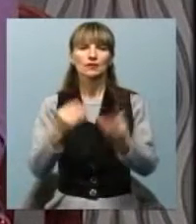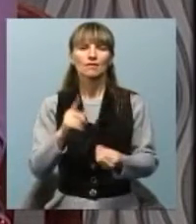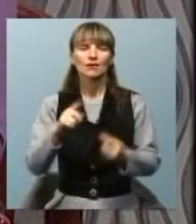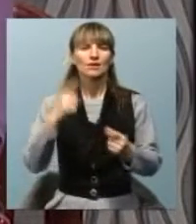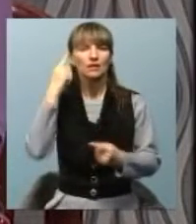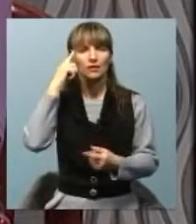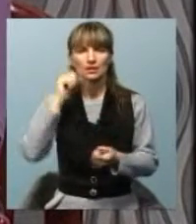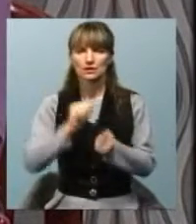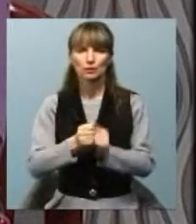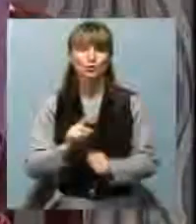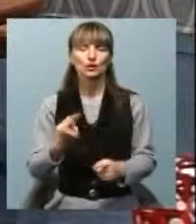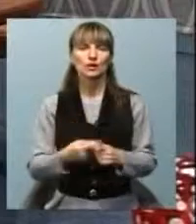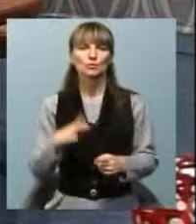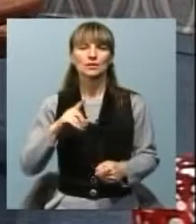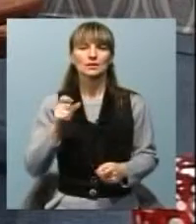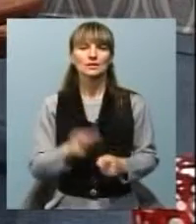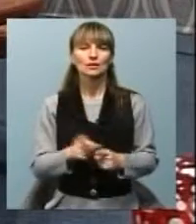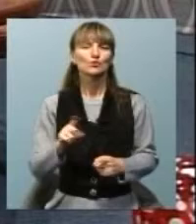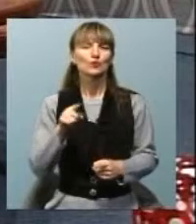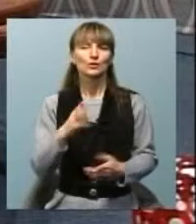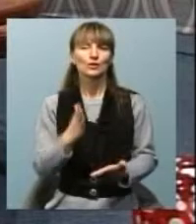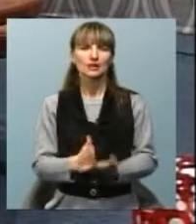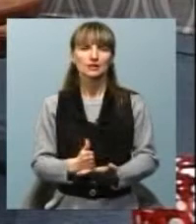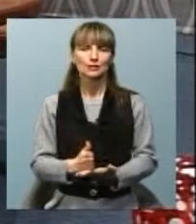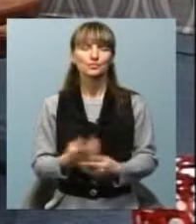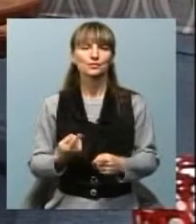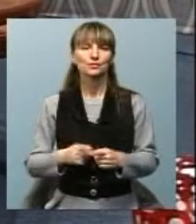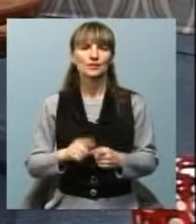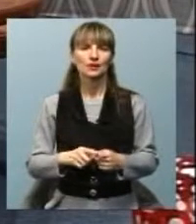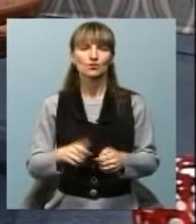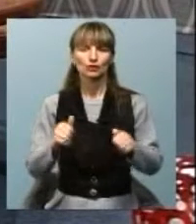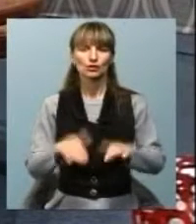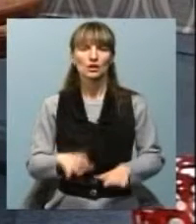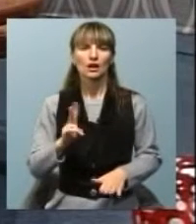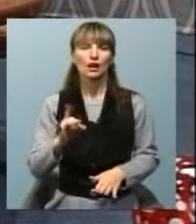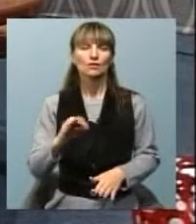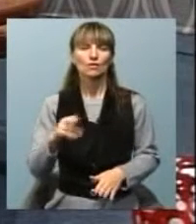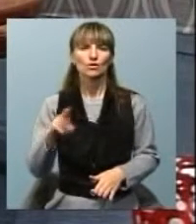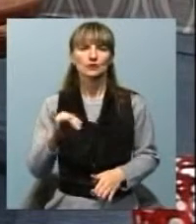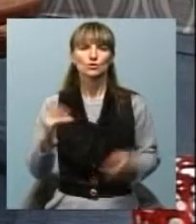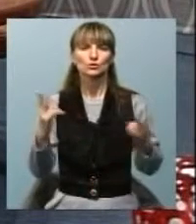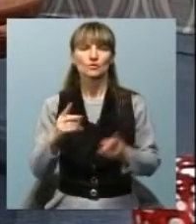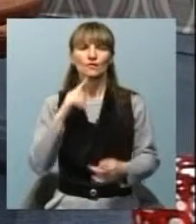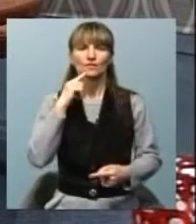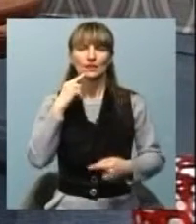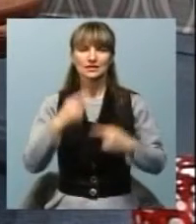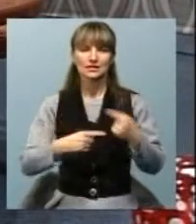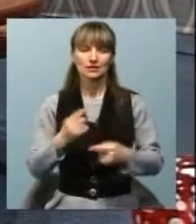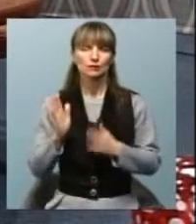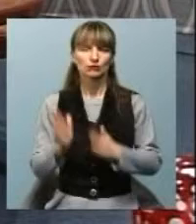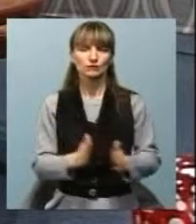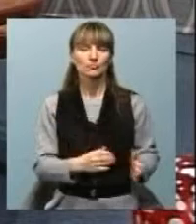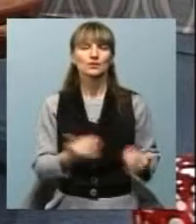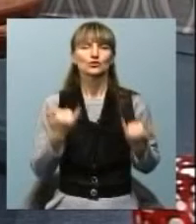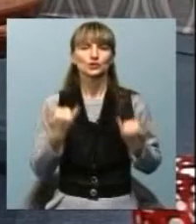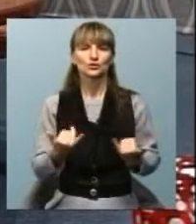будете пам'ятати, що це було за слово і що воно означає. Тож розгадувати кросворди треба і постійно, і регулярно. Ну а прямо